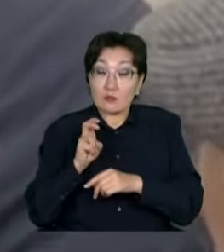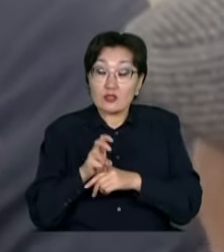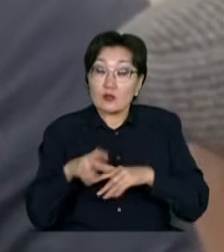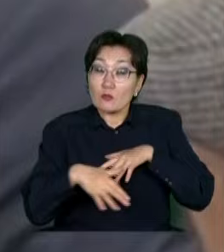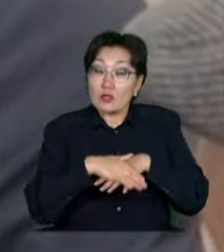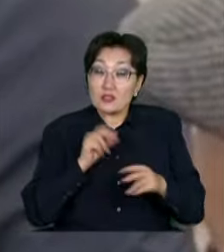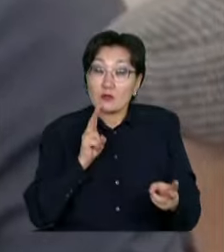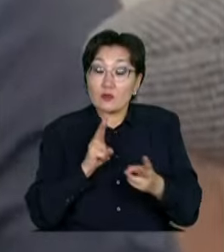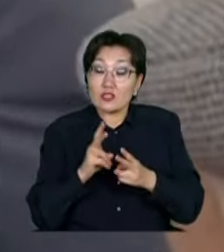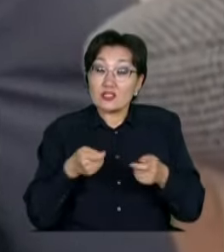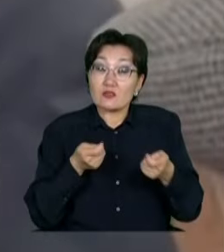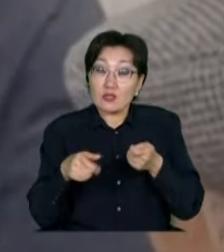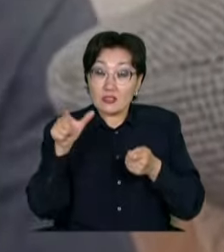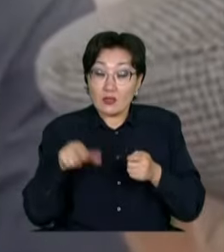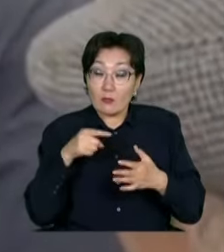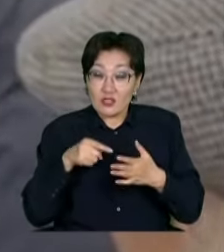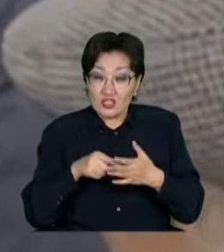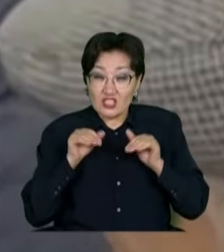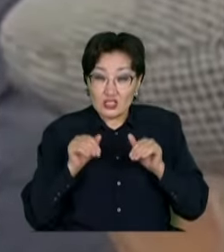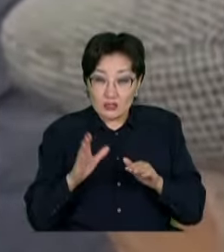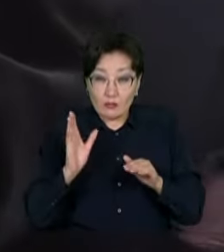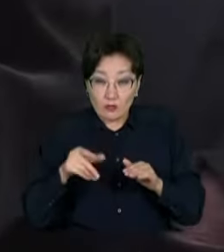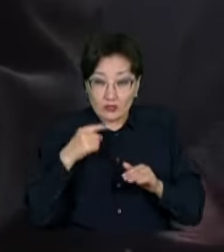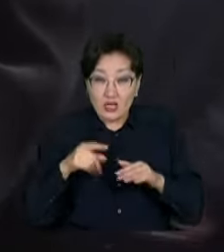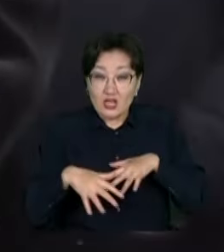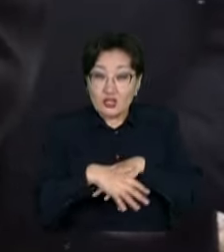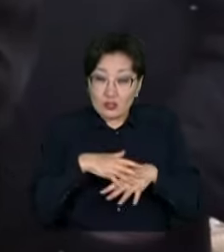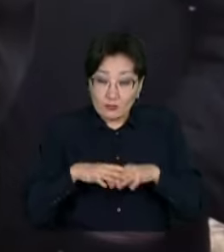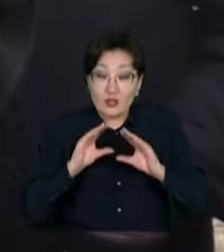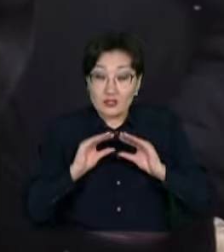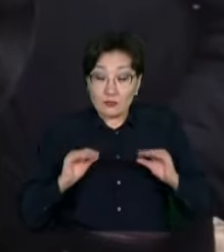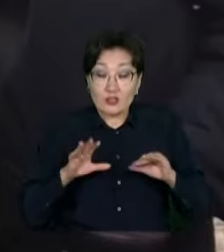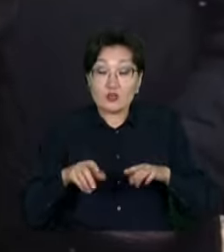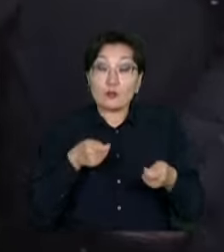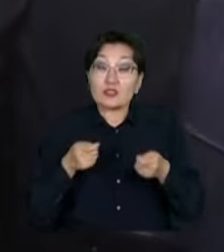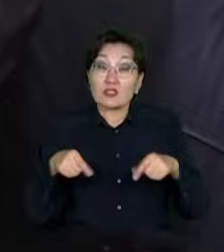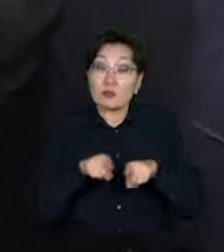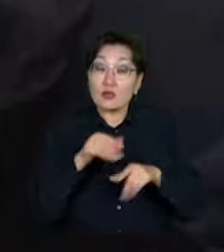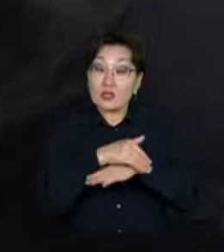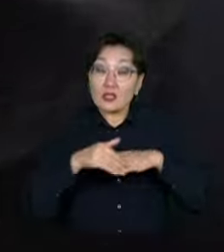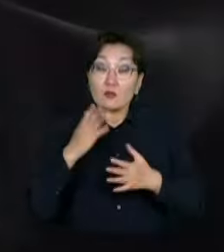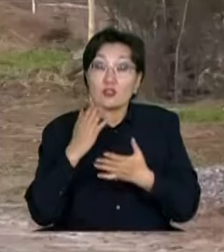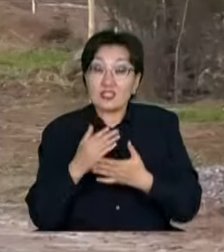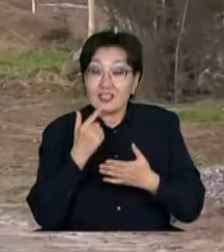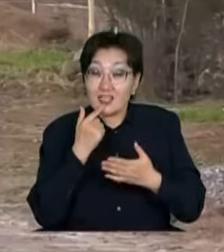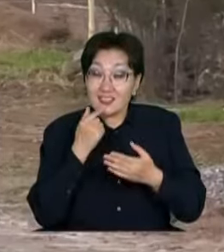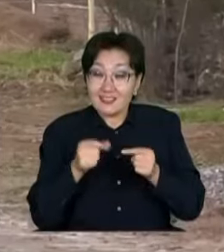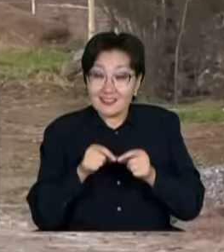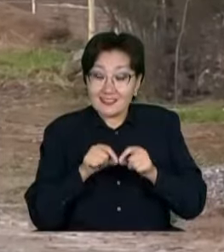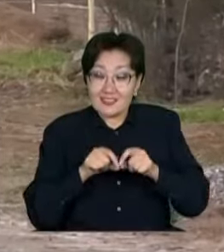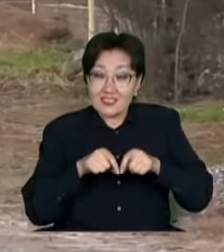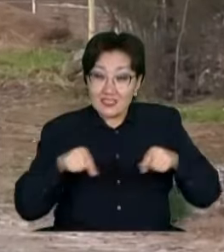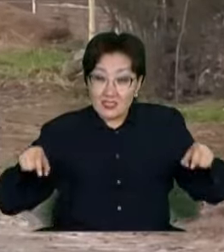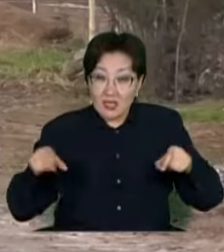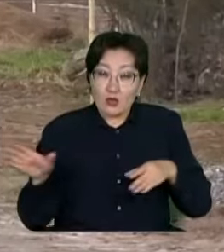Тұрғындармен жүздескен шаһар басшысы мәселенің шешілетінін айтып, жұртты жұбатты жергілікті билік осы көшеге түсіп тұрған қызыл сызықты алып